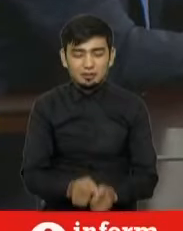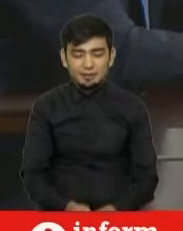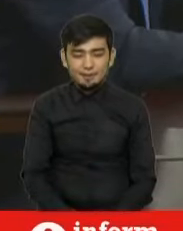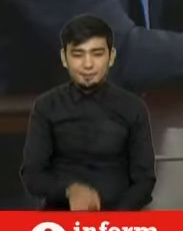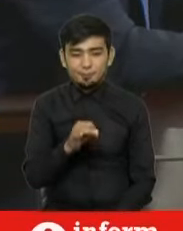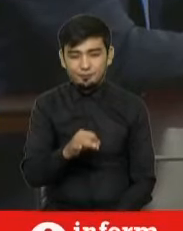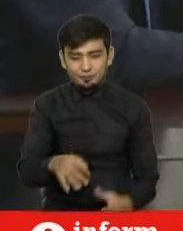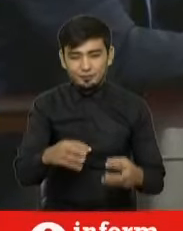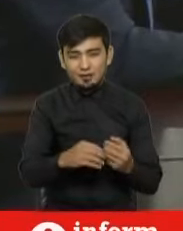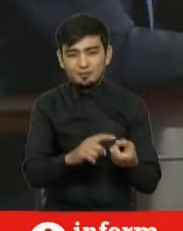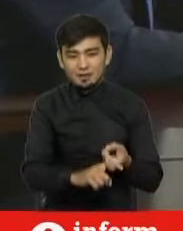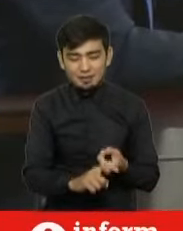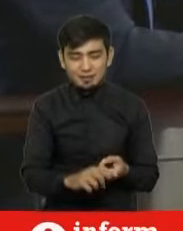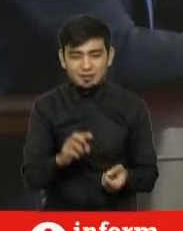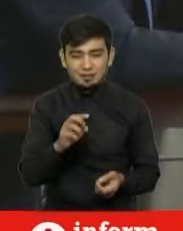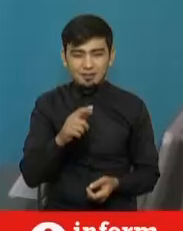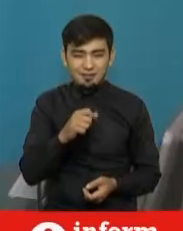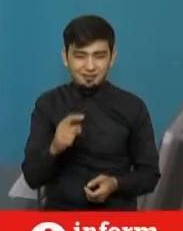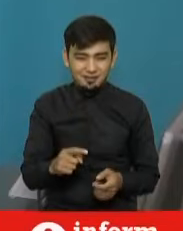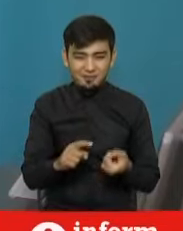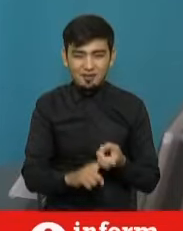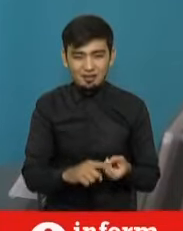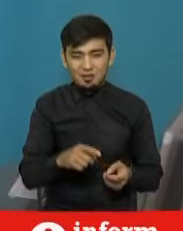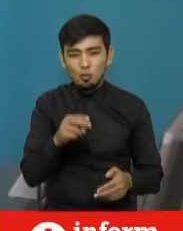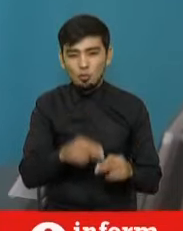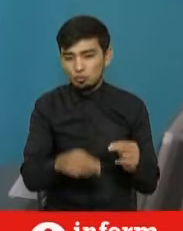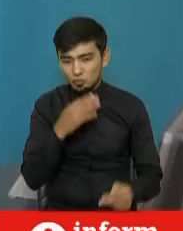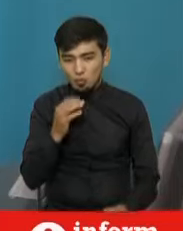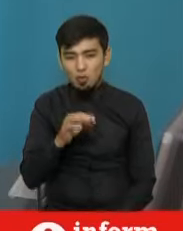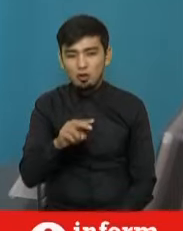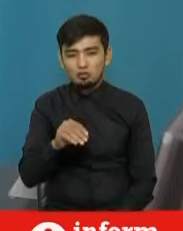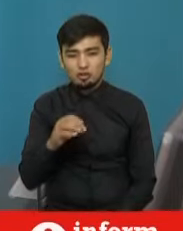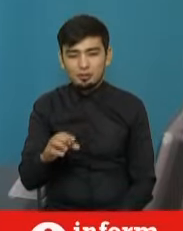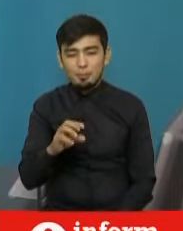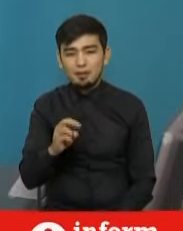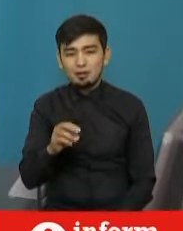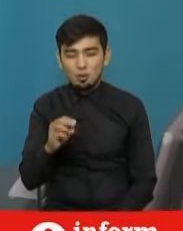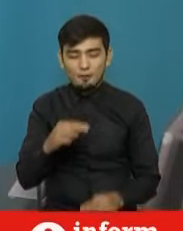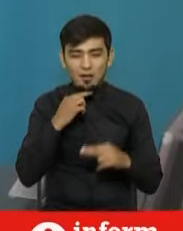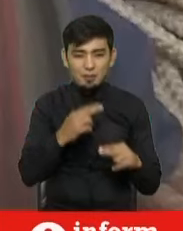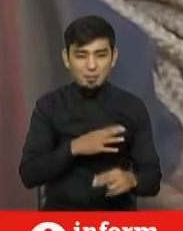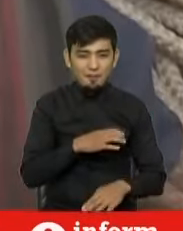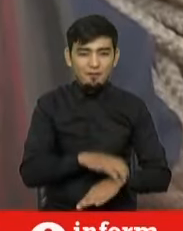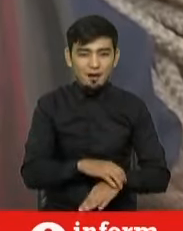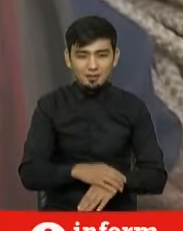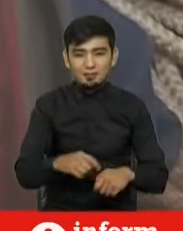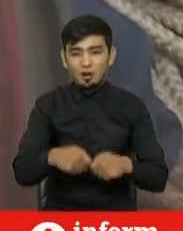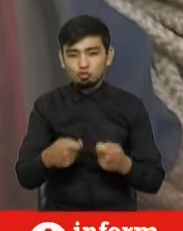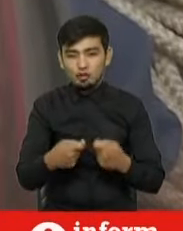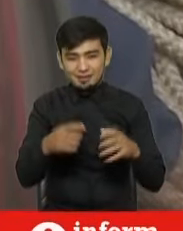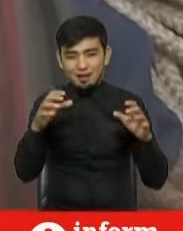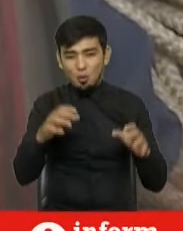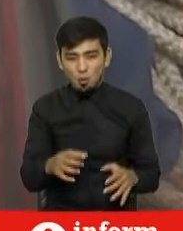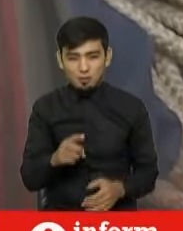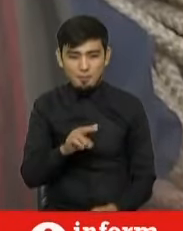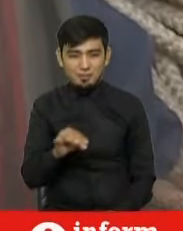этом новшества связанные с топливом не заканчиваются на заседании Олжас бектенов обратил внимание на факты нарушения законодательства при